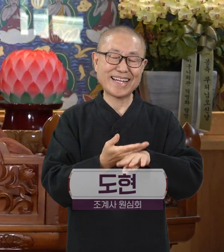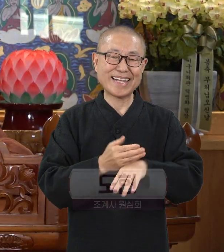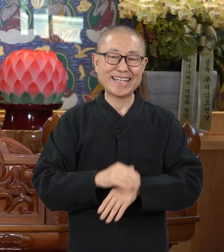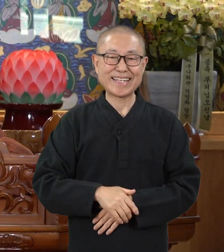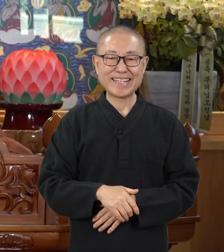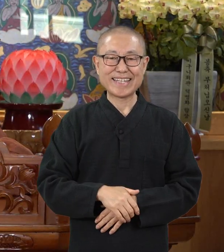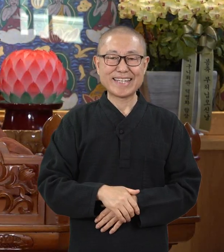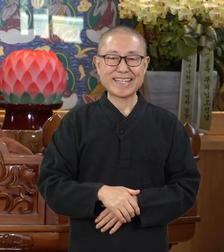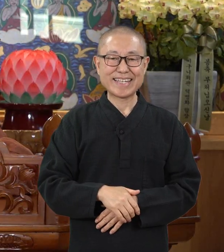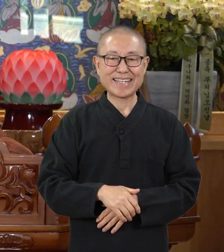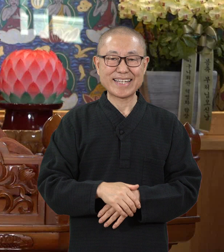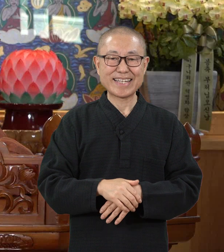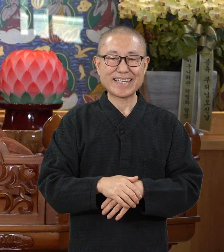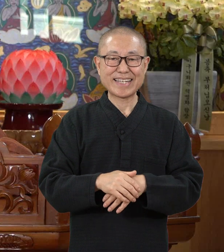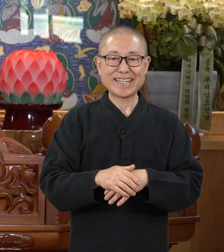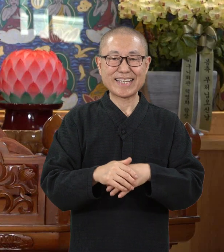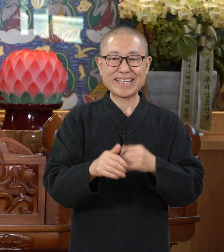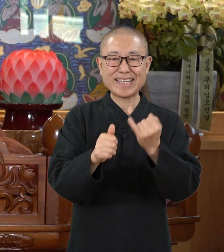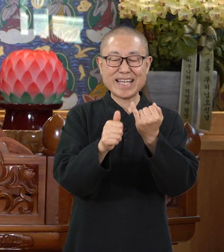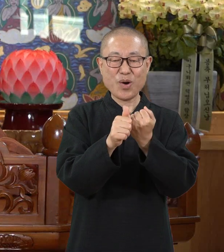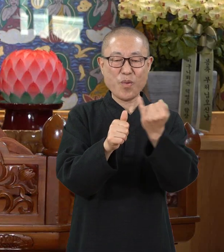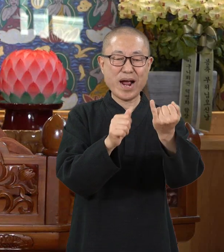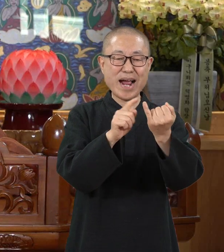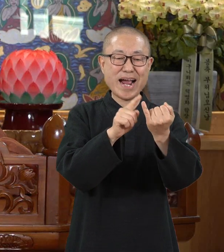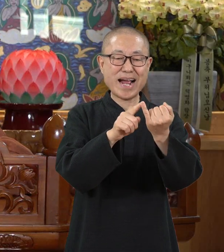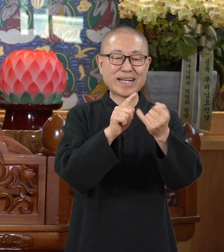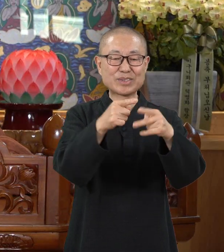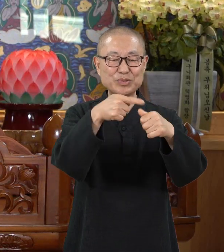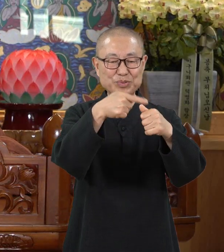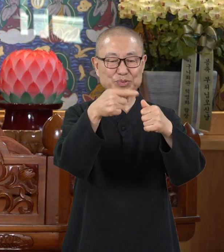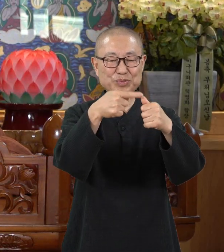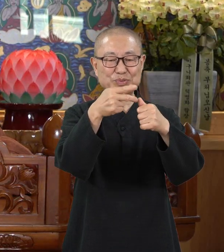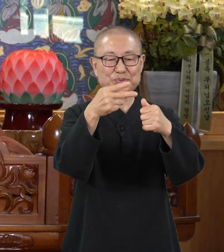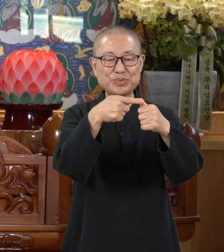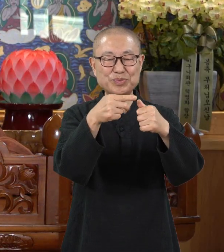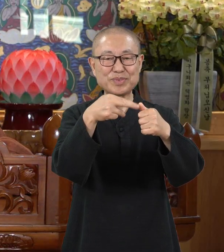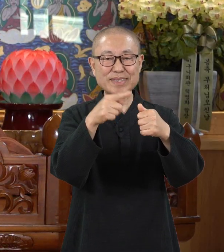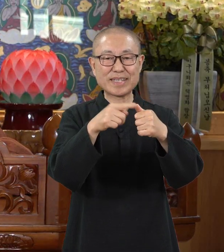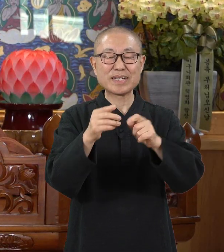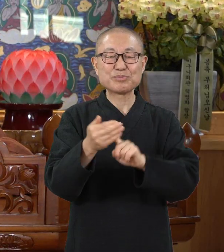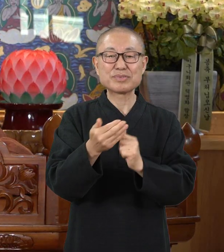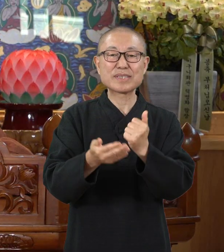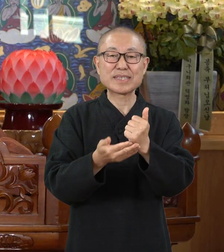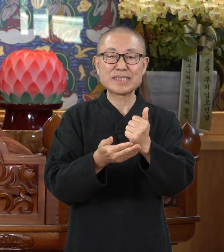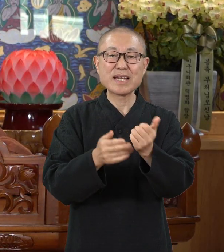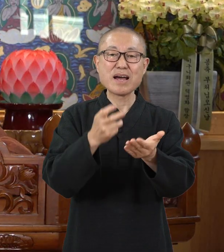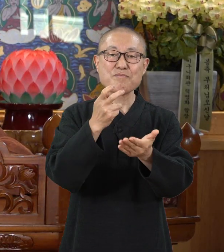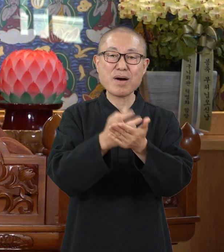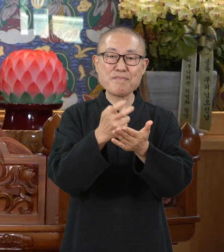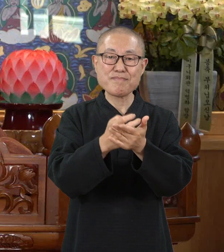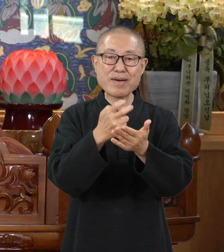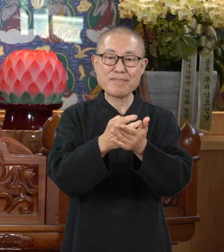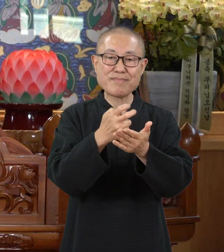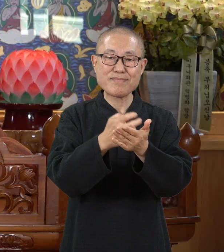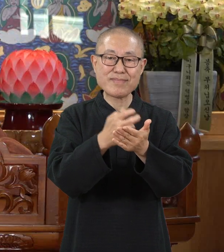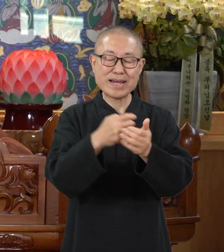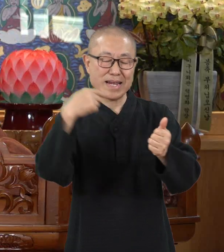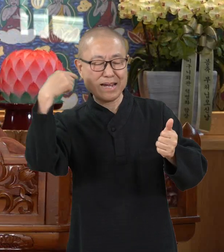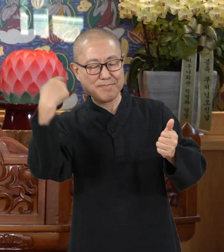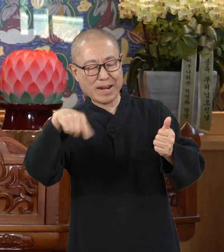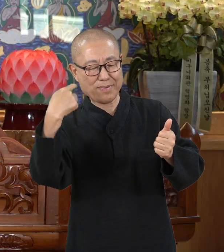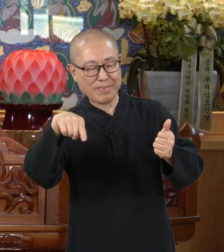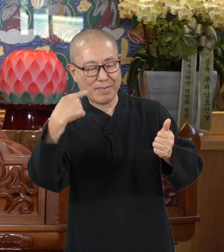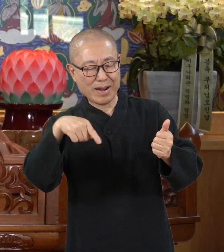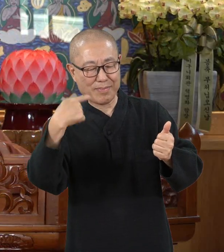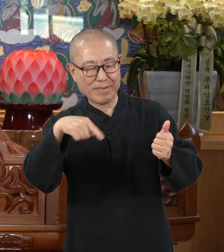이 빠사나디 왕이 두 그 여인에게 부처님의 법을